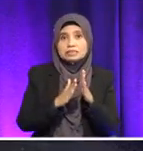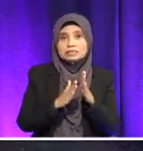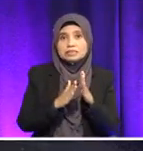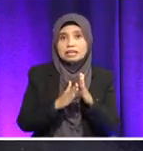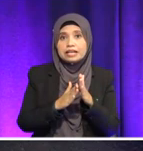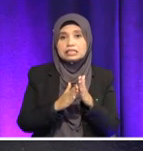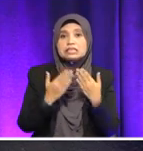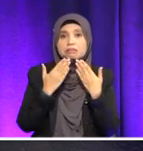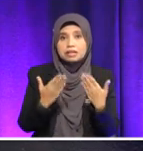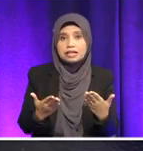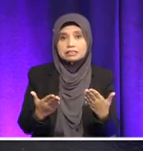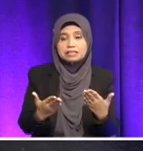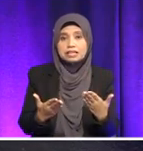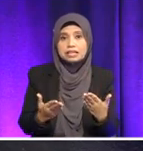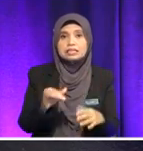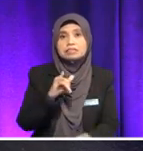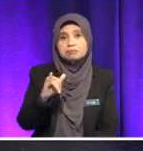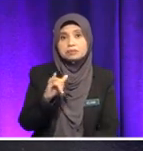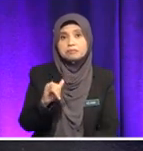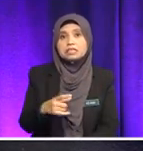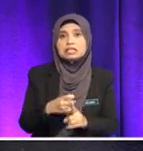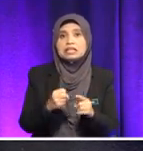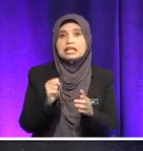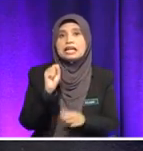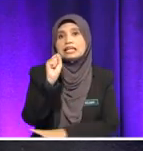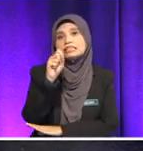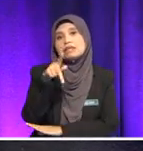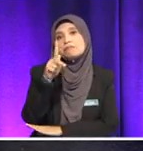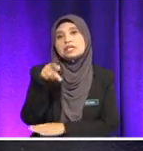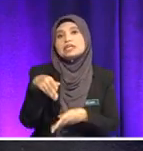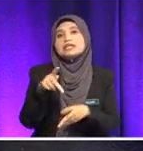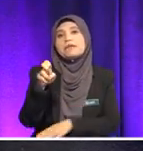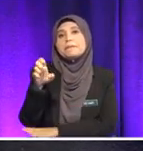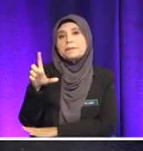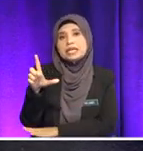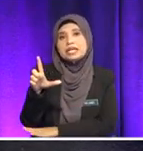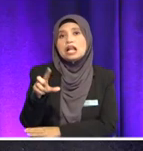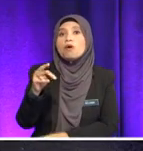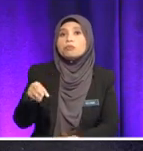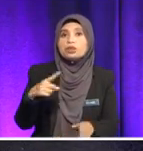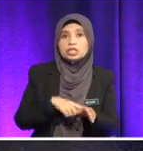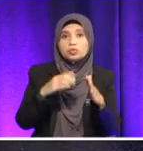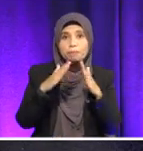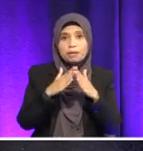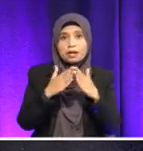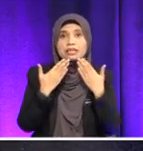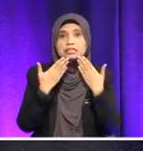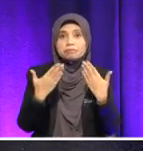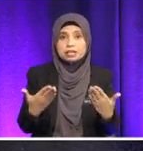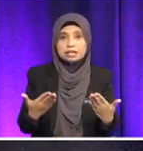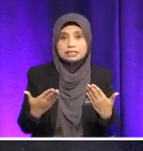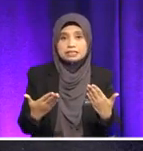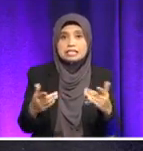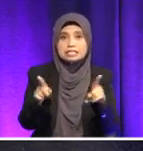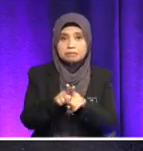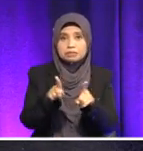kasih si ucapkan cego azanna Mashuri dari sekolah kebangsaan pendidikan khas Jalan pil murid-murid di rumah Terima kasih karena bersama-sama